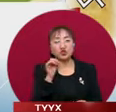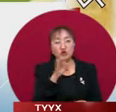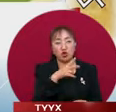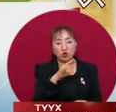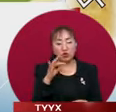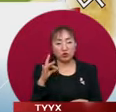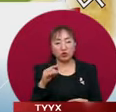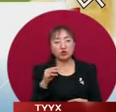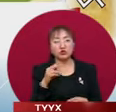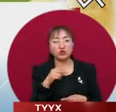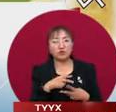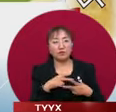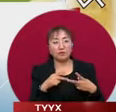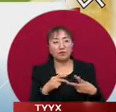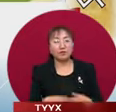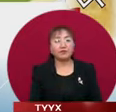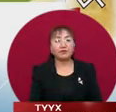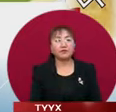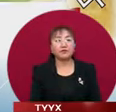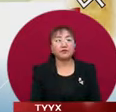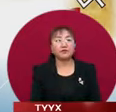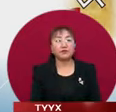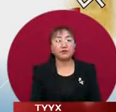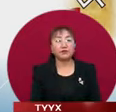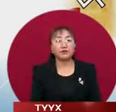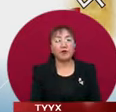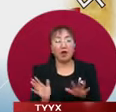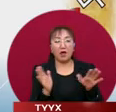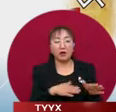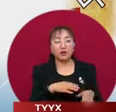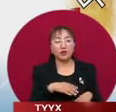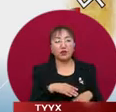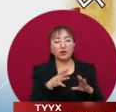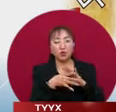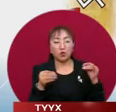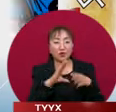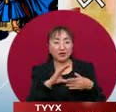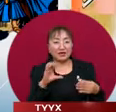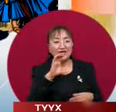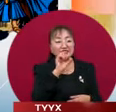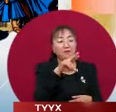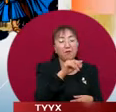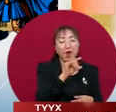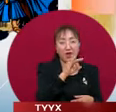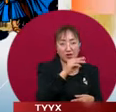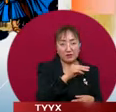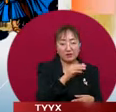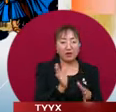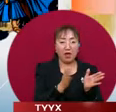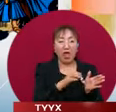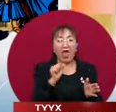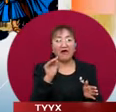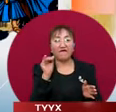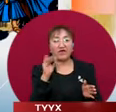тодорхой харсан баха гэж багш нь бодож байна. За харин түүхэндээ бол Спарт Афин хоёр нь 30 жилийн турш